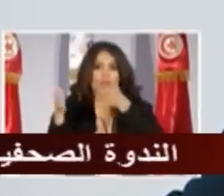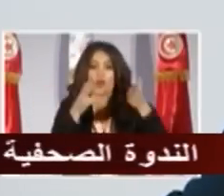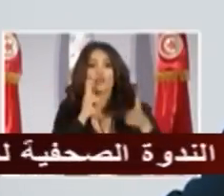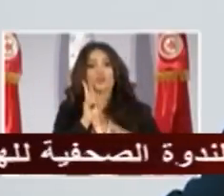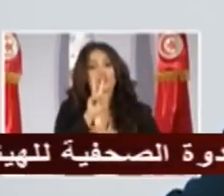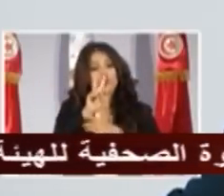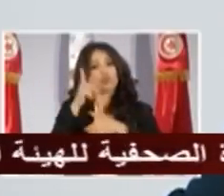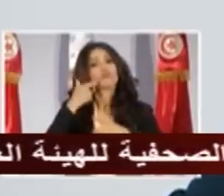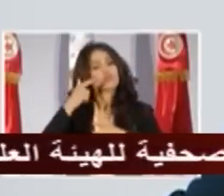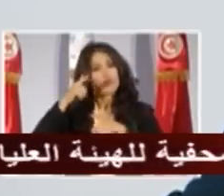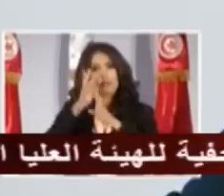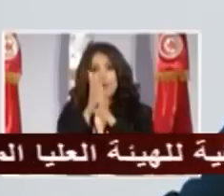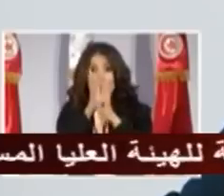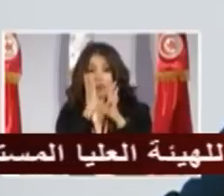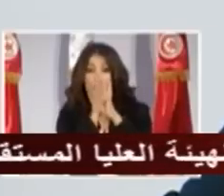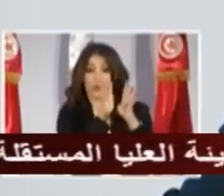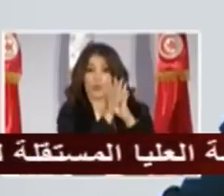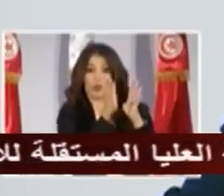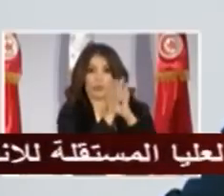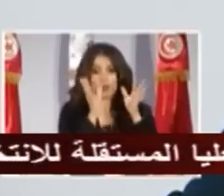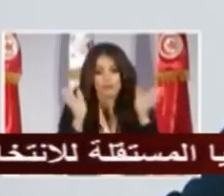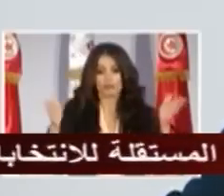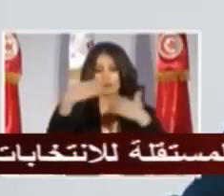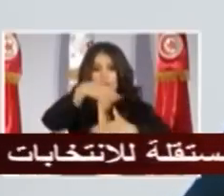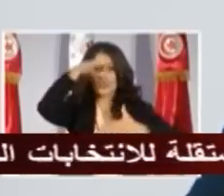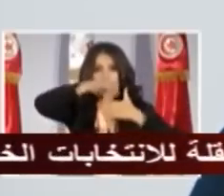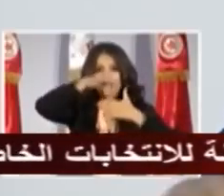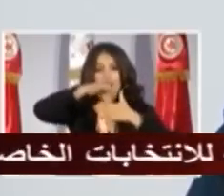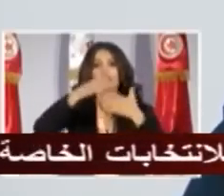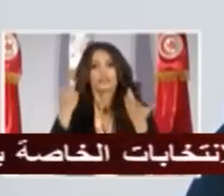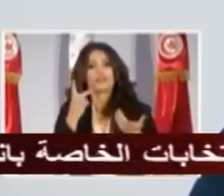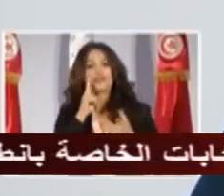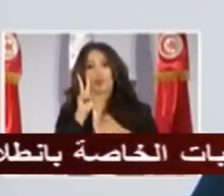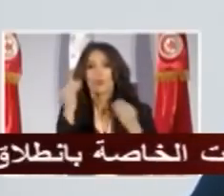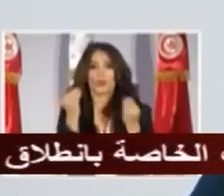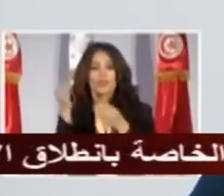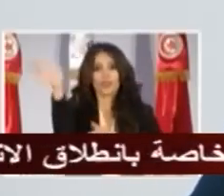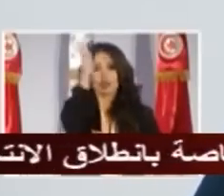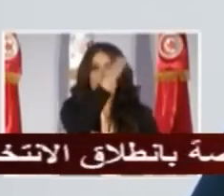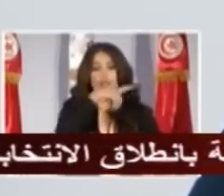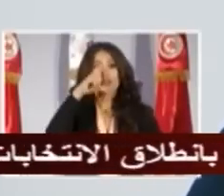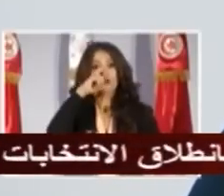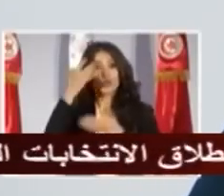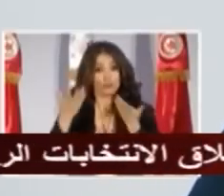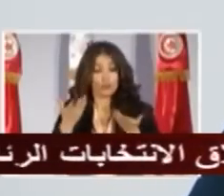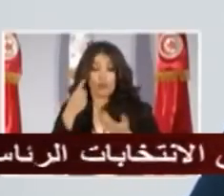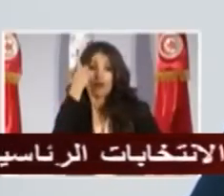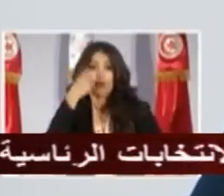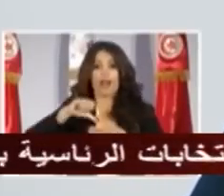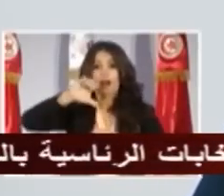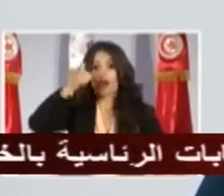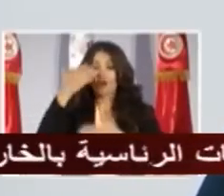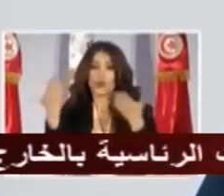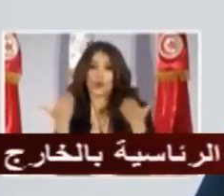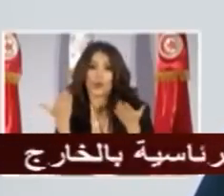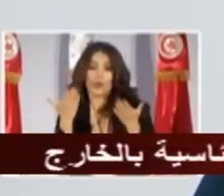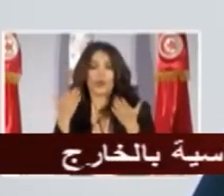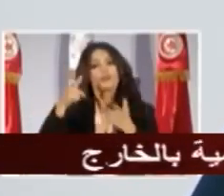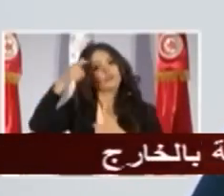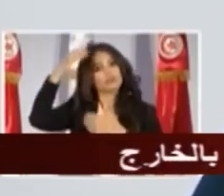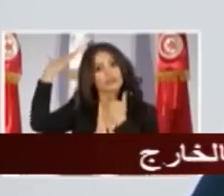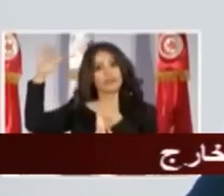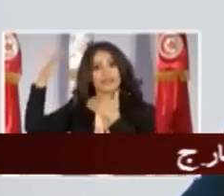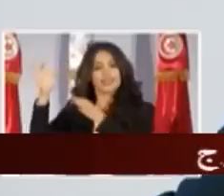اصطفاف امام مكاتب الاقتراع في الدول العربيه لانه اليوم الاول لاقتراع بالخارج الصادره